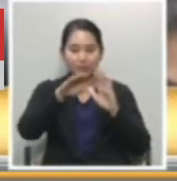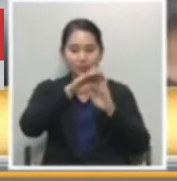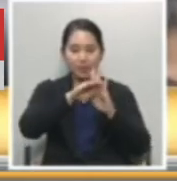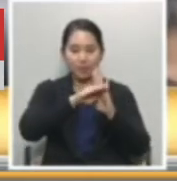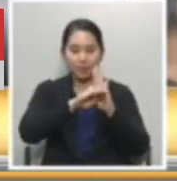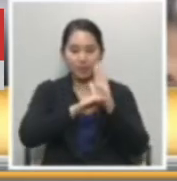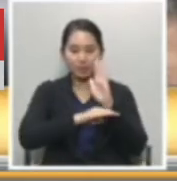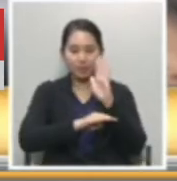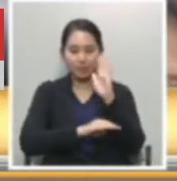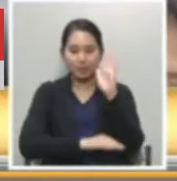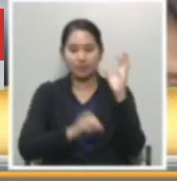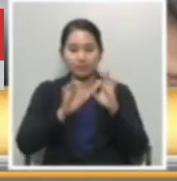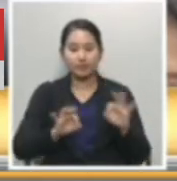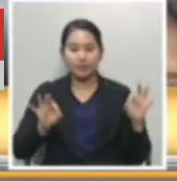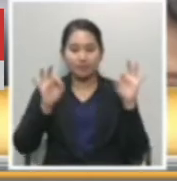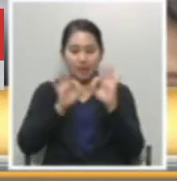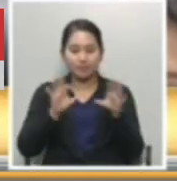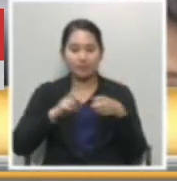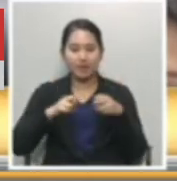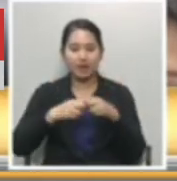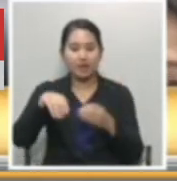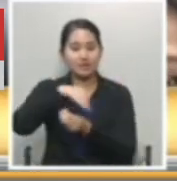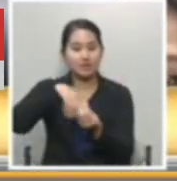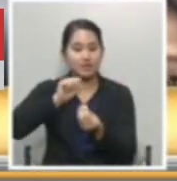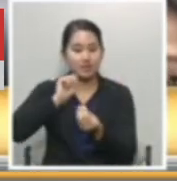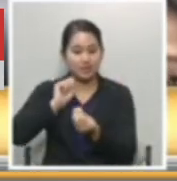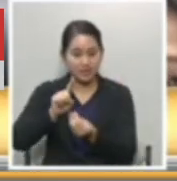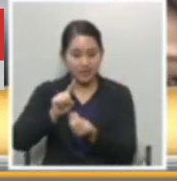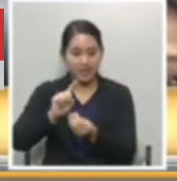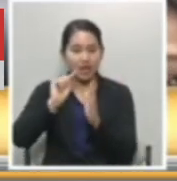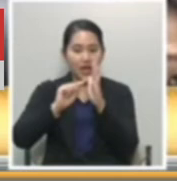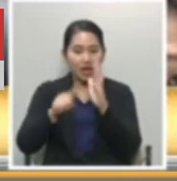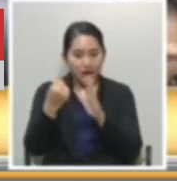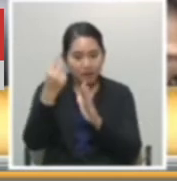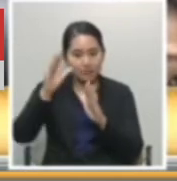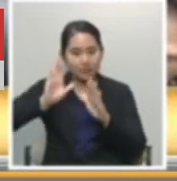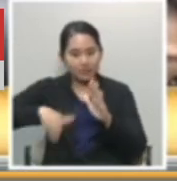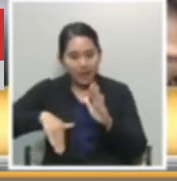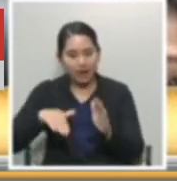การแก้ไขปัญหาเศรษฐกิจเป็นลำดับแรก